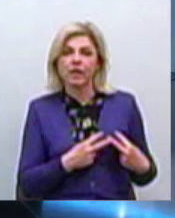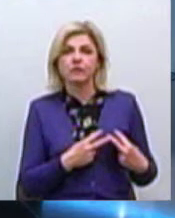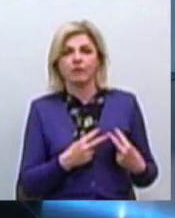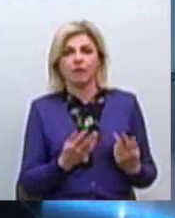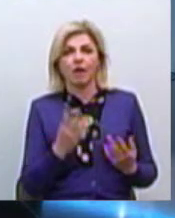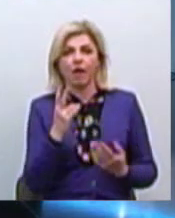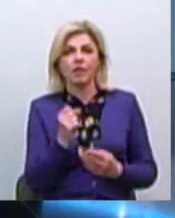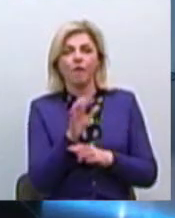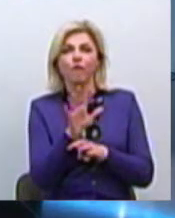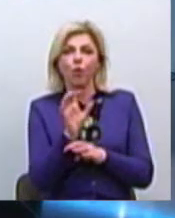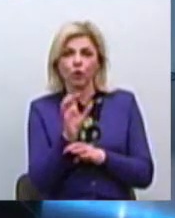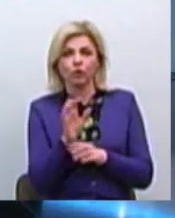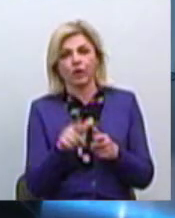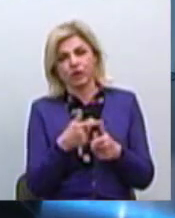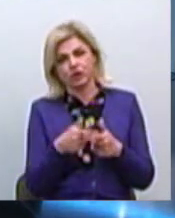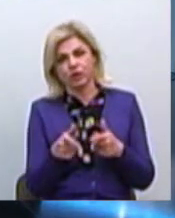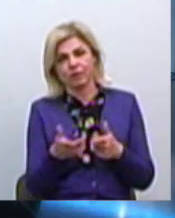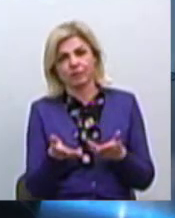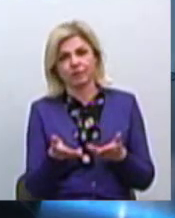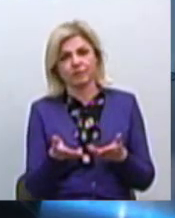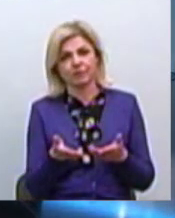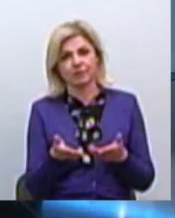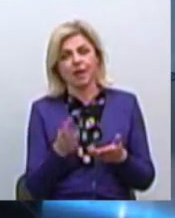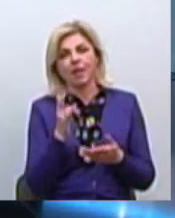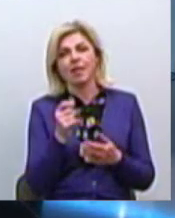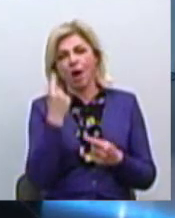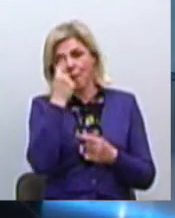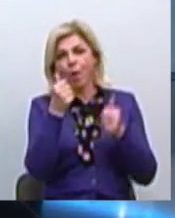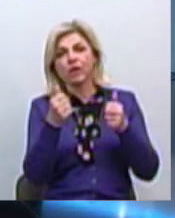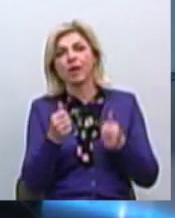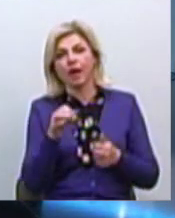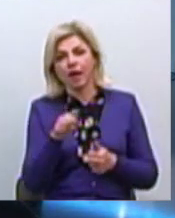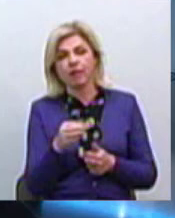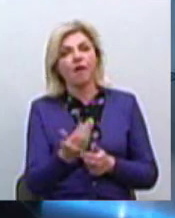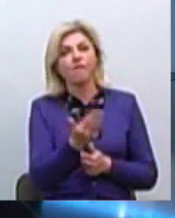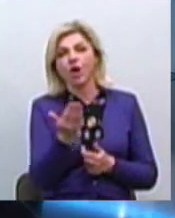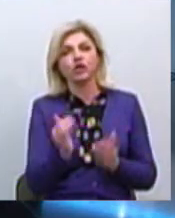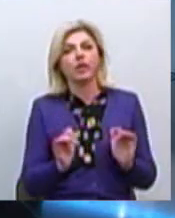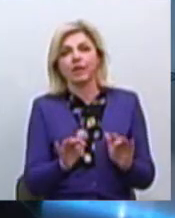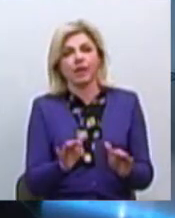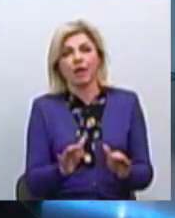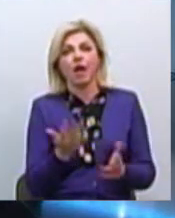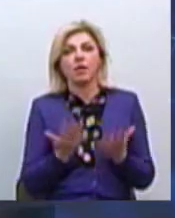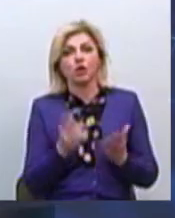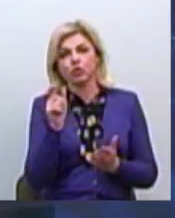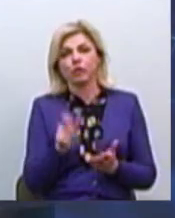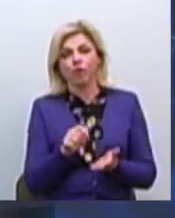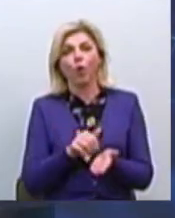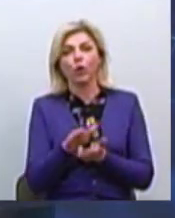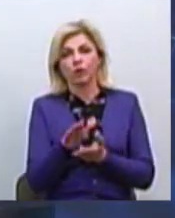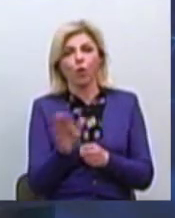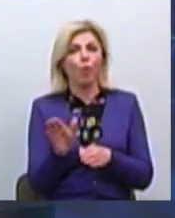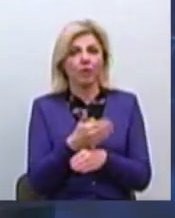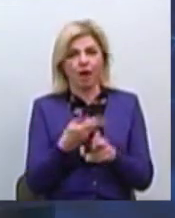на фотографії чи на портреті, ваші дії, якщо людина відмовиться убрати